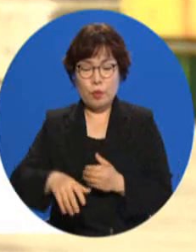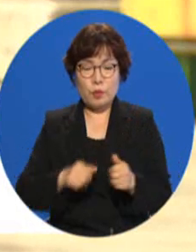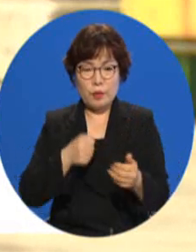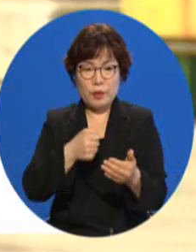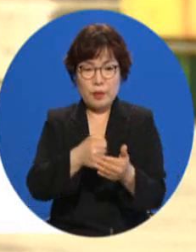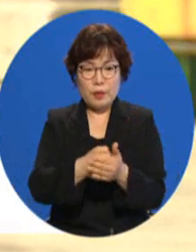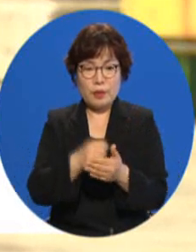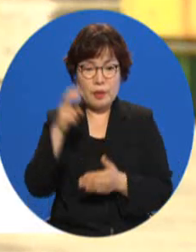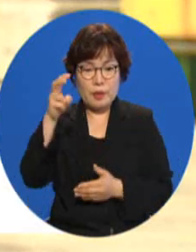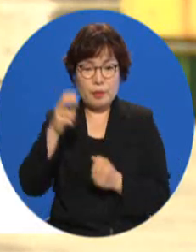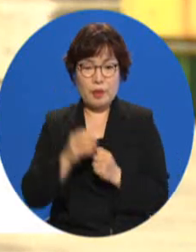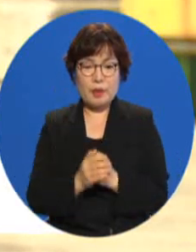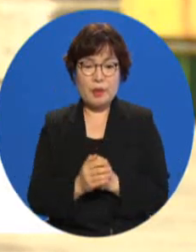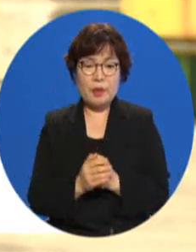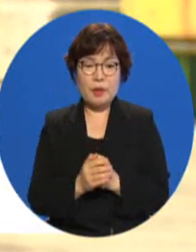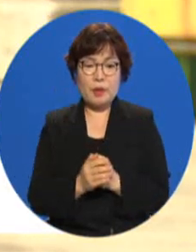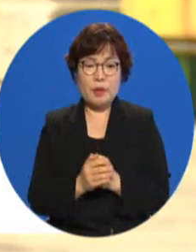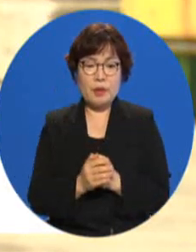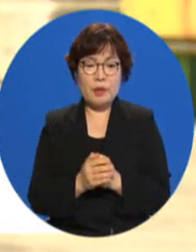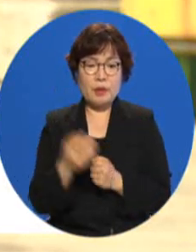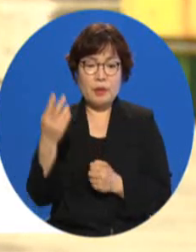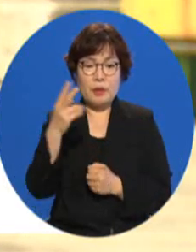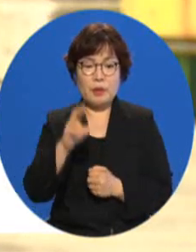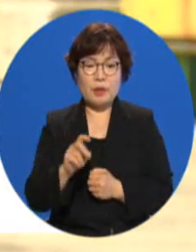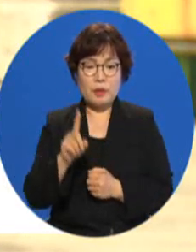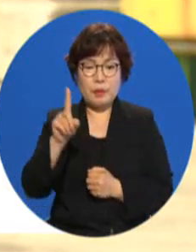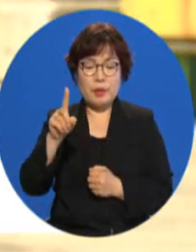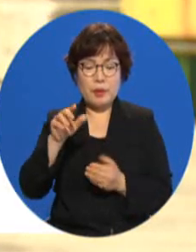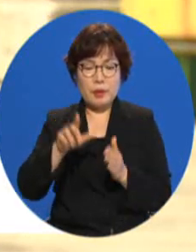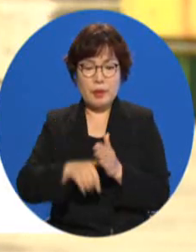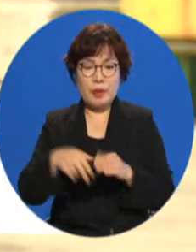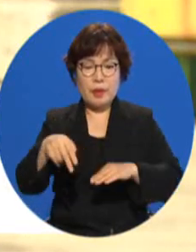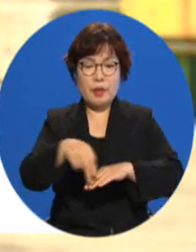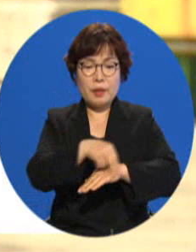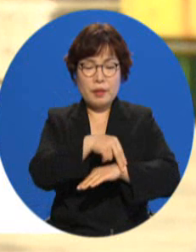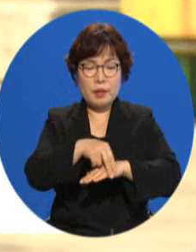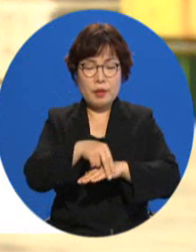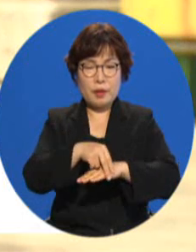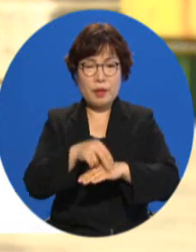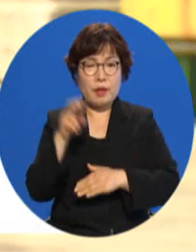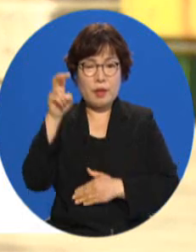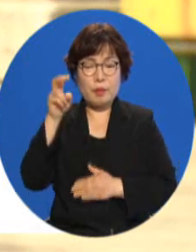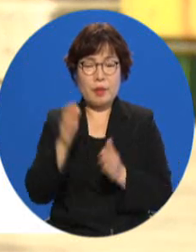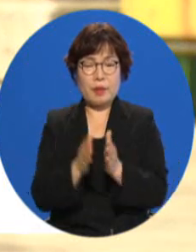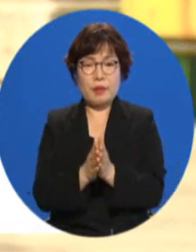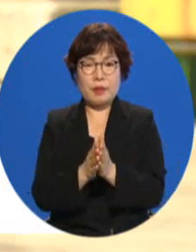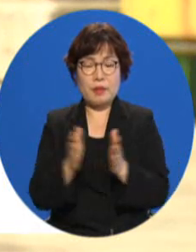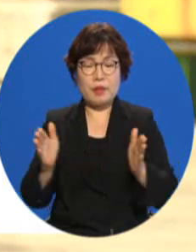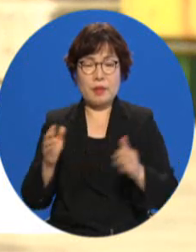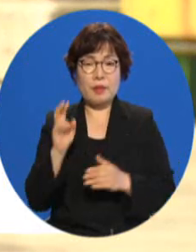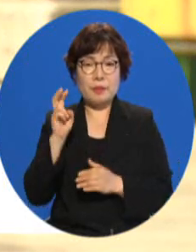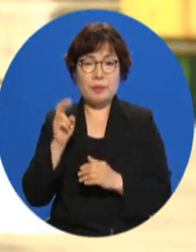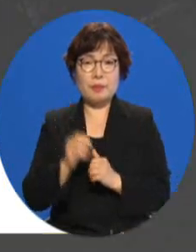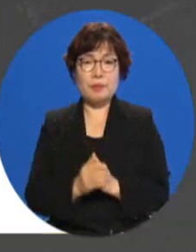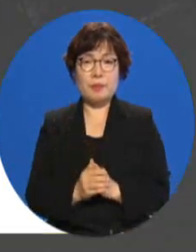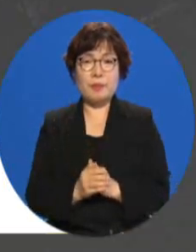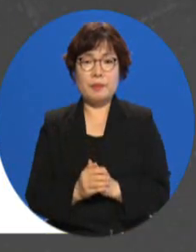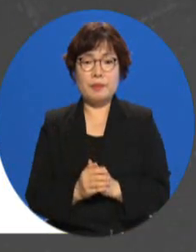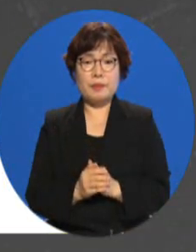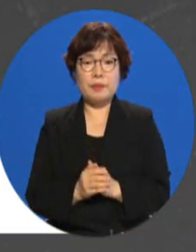것으로 추측이 되고요. 그렇게 되면 그 다음인 2021년에 설계가 들어가야